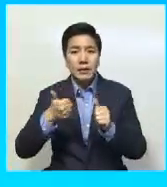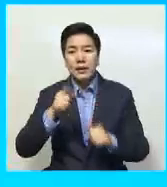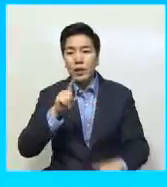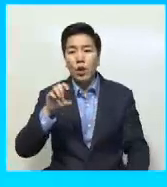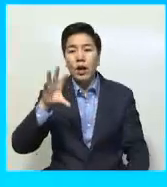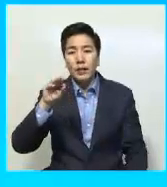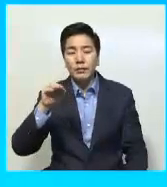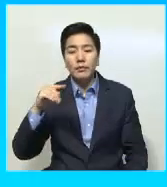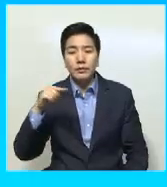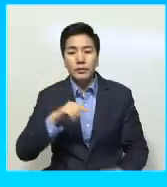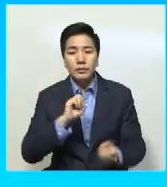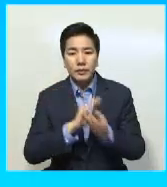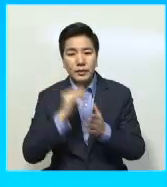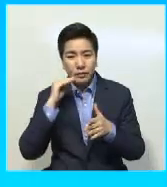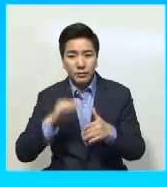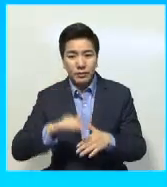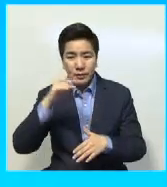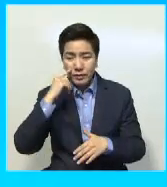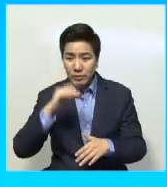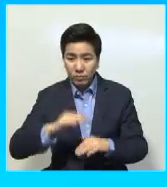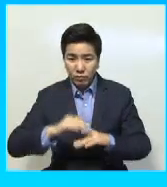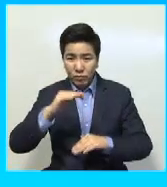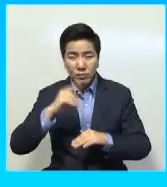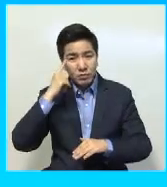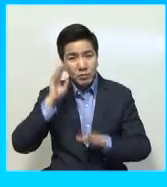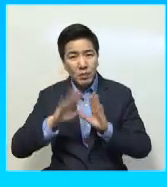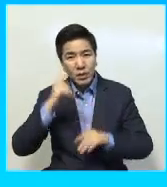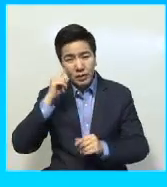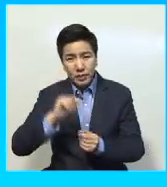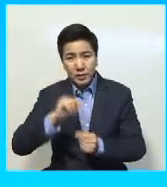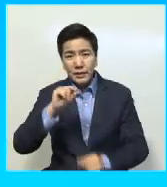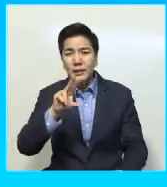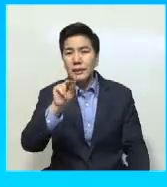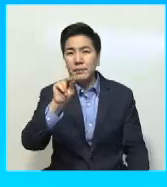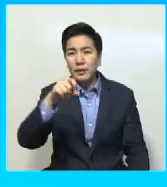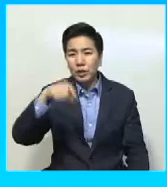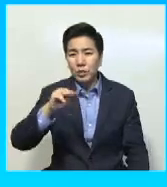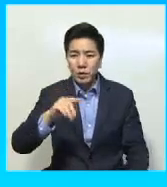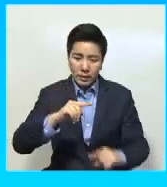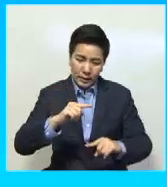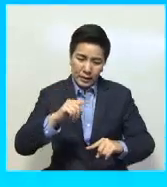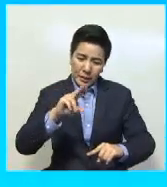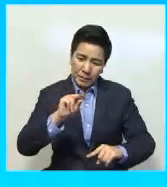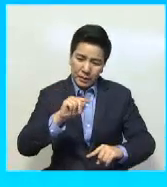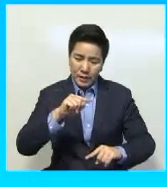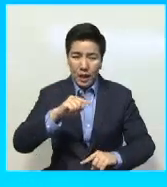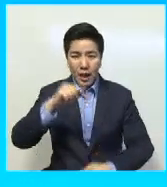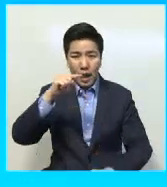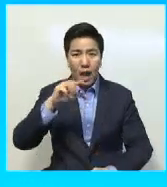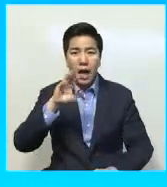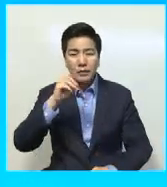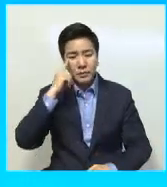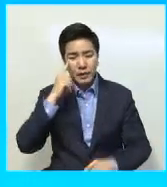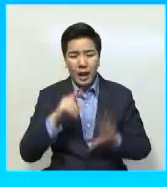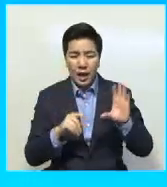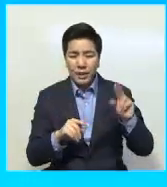150ลูกบาศก์เมตร ต่อวินาทีจุดที่เป็นจะกระฉอกจะล้นที่เมืองเนี่ยจะสูงไหมฮะ สูงประมาณ30เซนติเมตรบ้าง50เซนติเมตรบ้างโดยเฉลี่ย